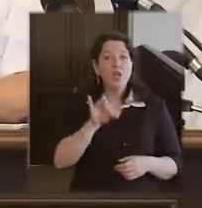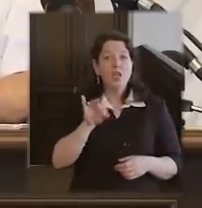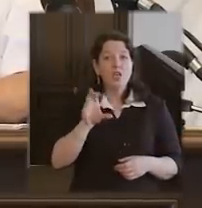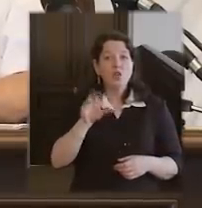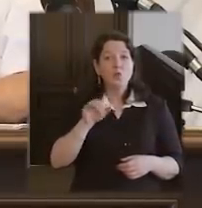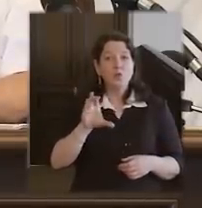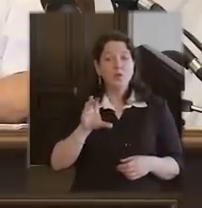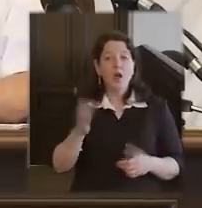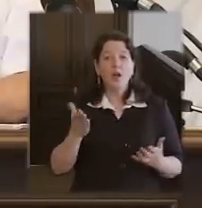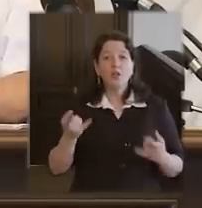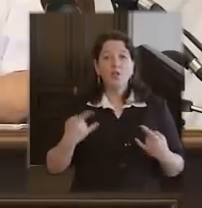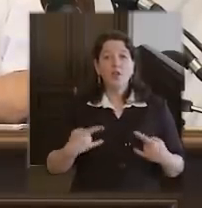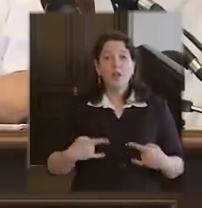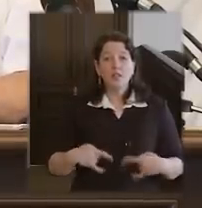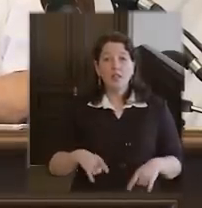родившийся в иудейской среде,